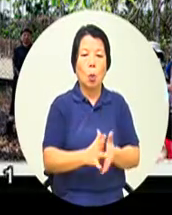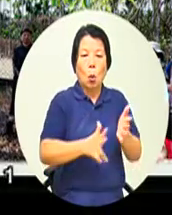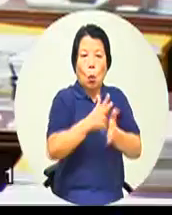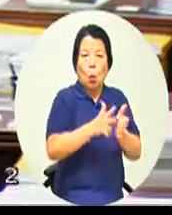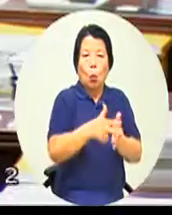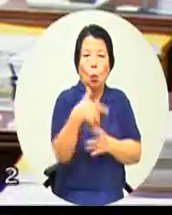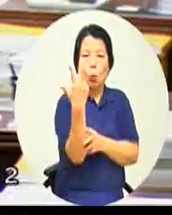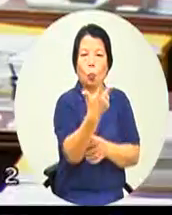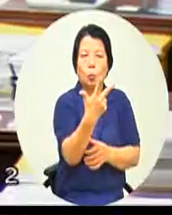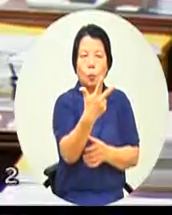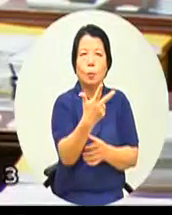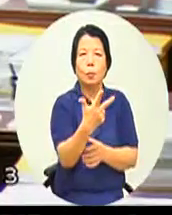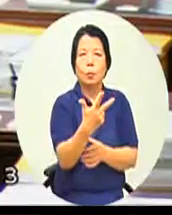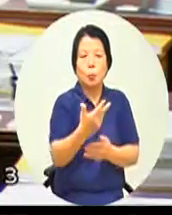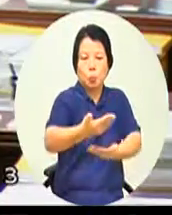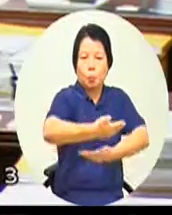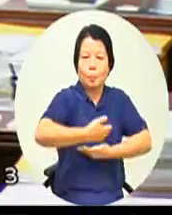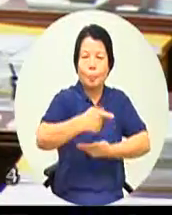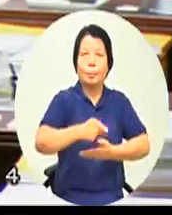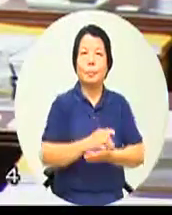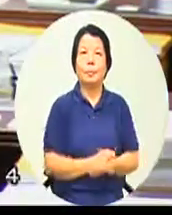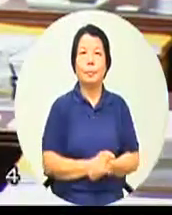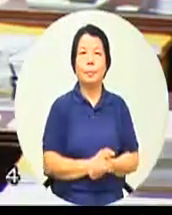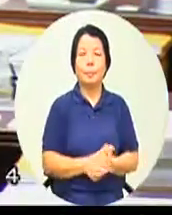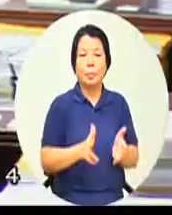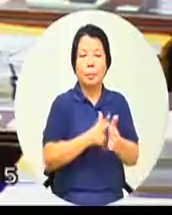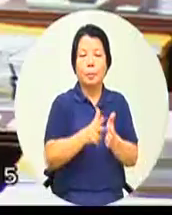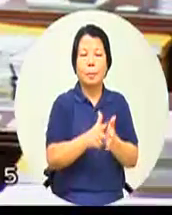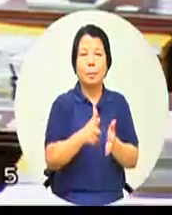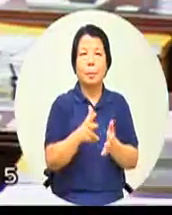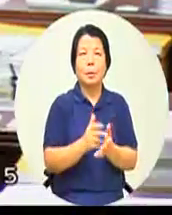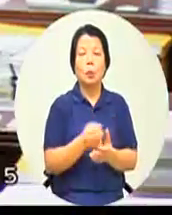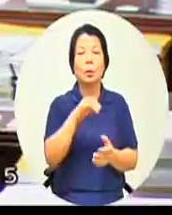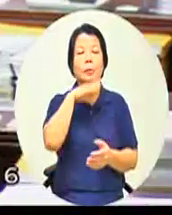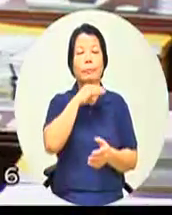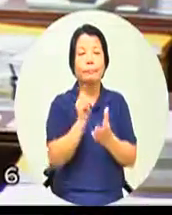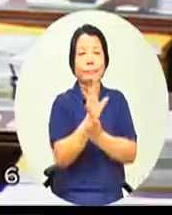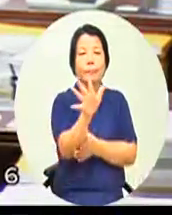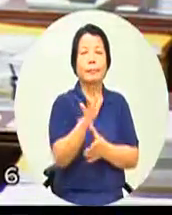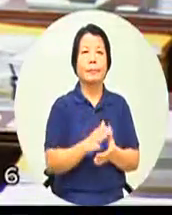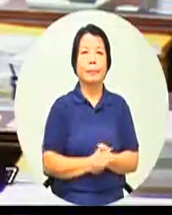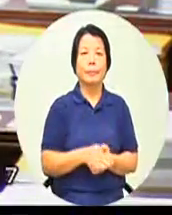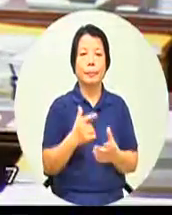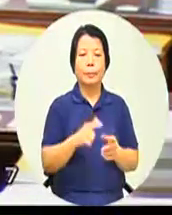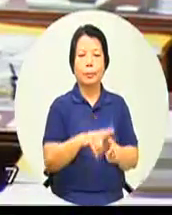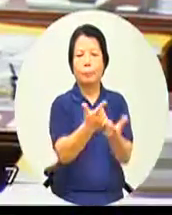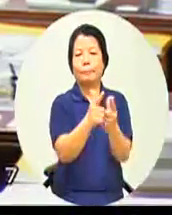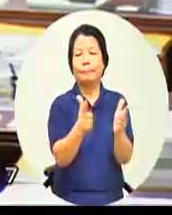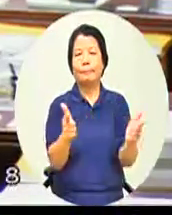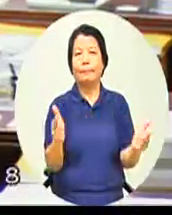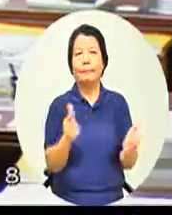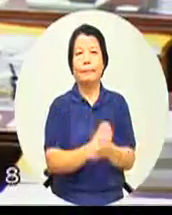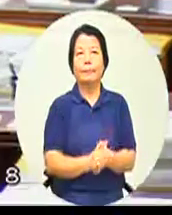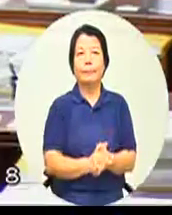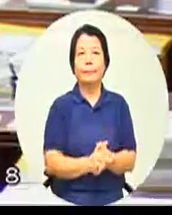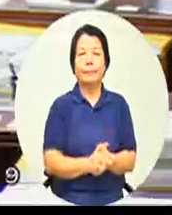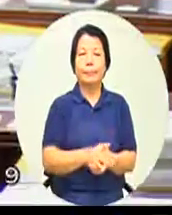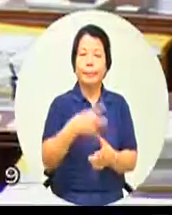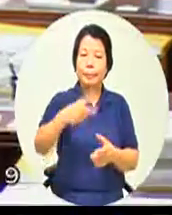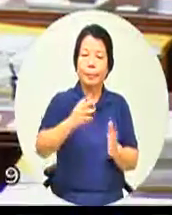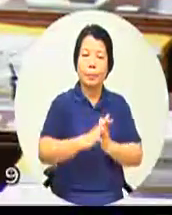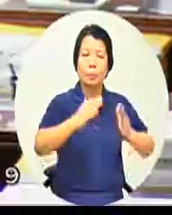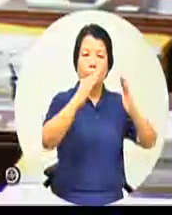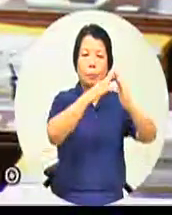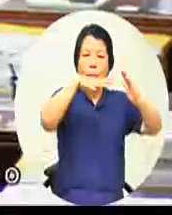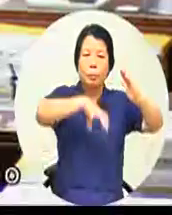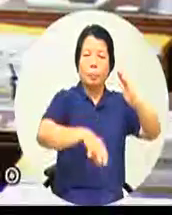车，然后这个火车包括等一下我再秀给大家看，还有包括各种的这个，他还有一栋房子里